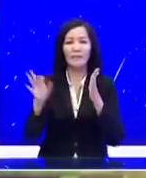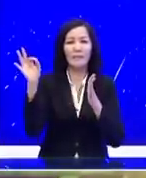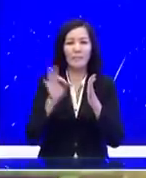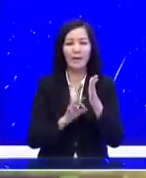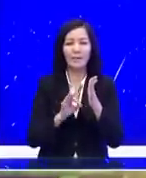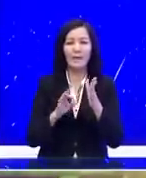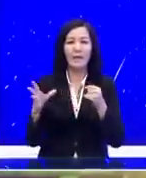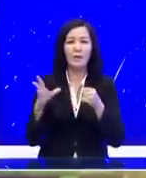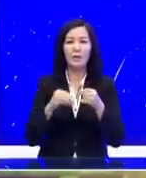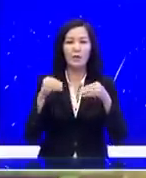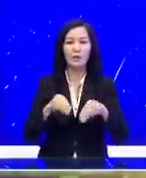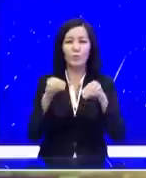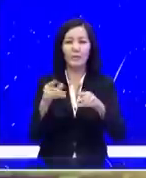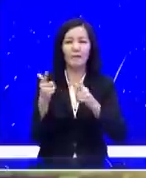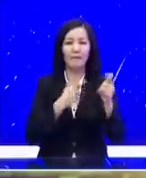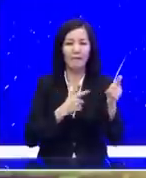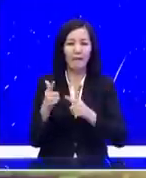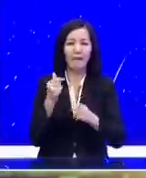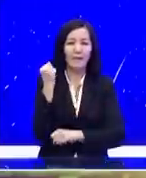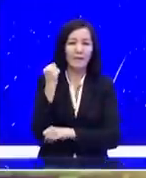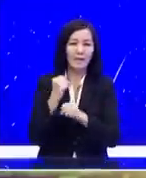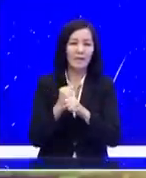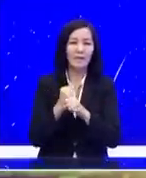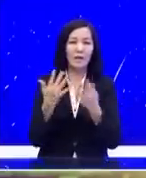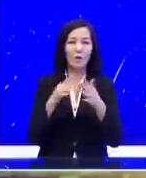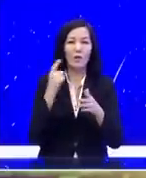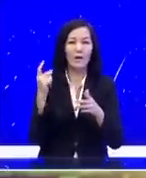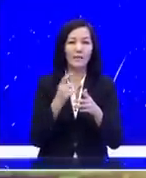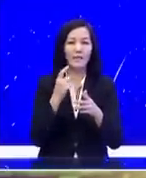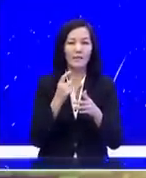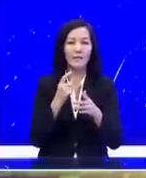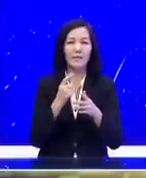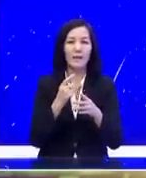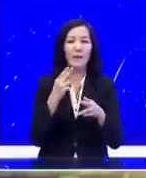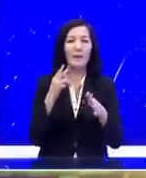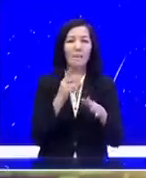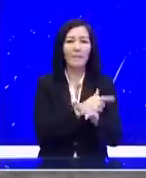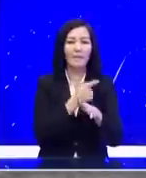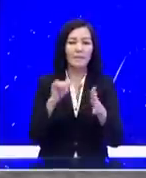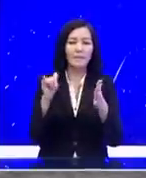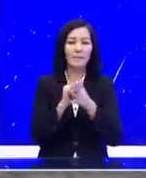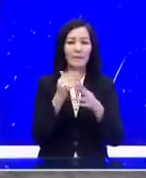астам алқап егіс жұмыстарына дайын. Диқаншылар карантин кезінде блоқ бекеттерден қиындықсыз өте алады.